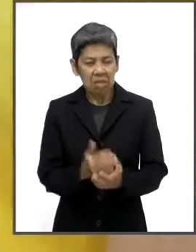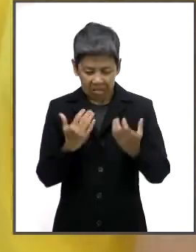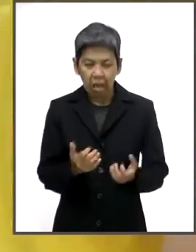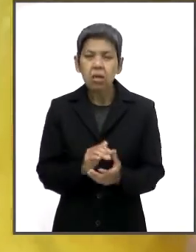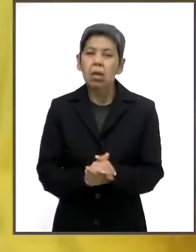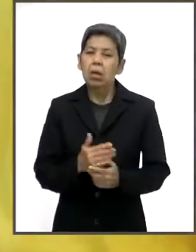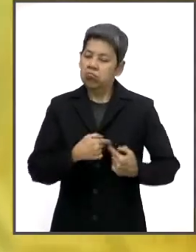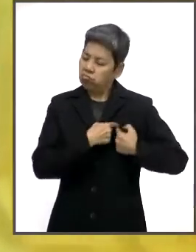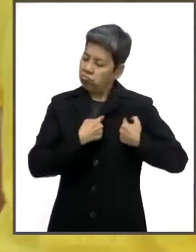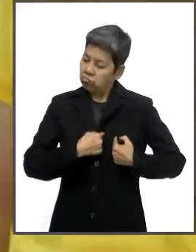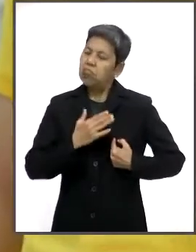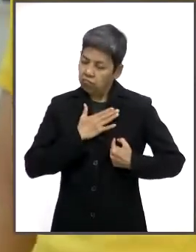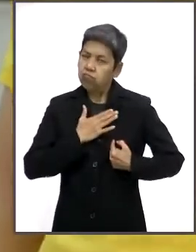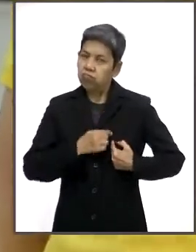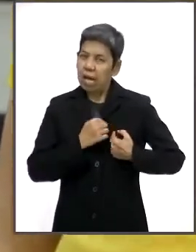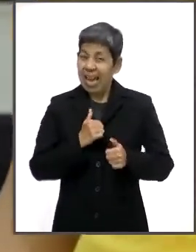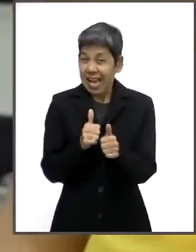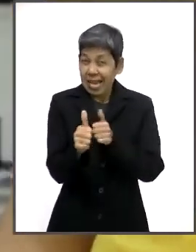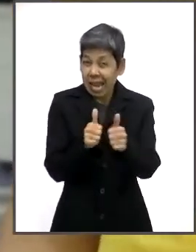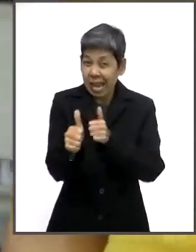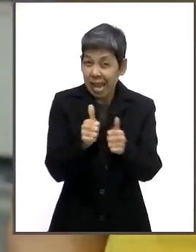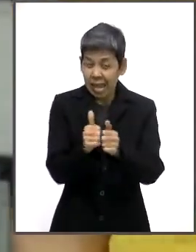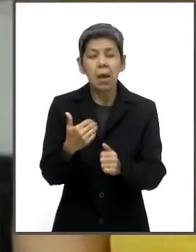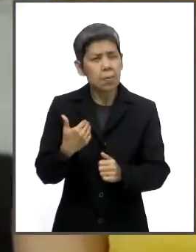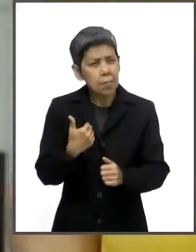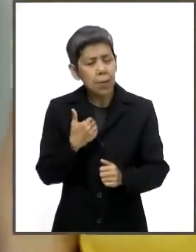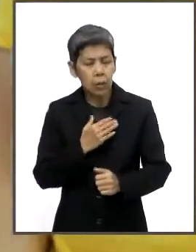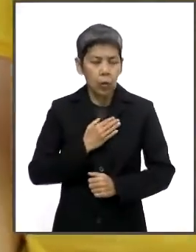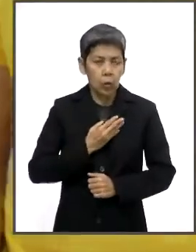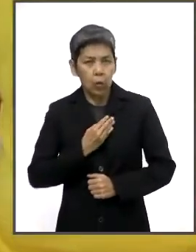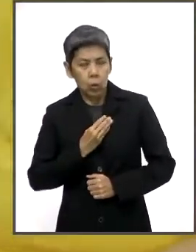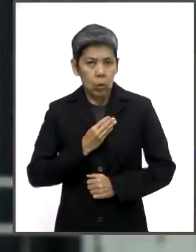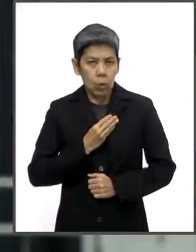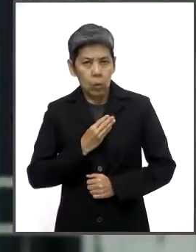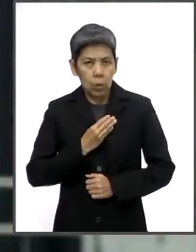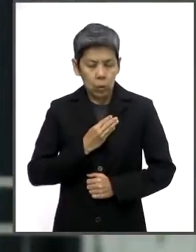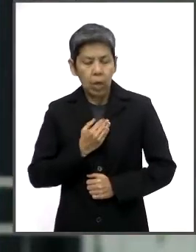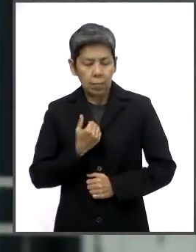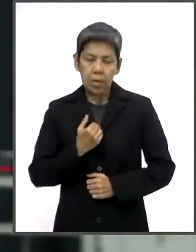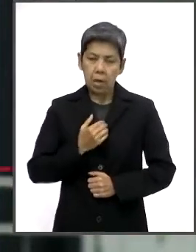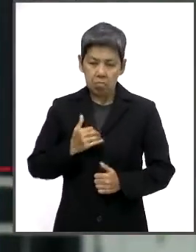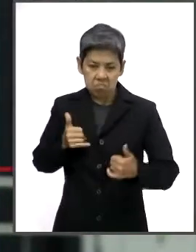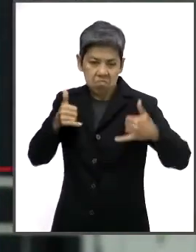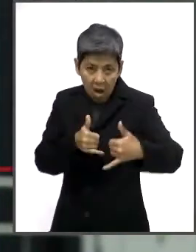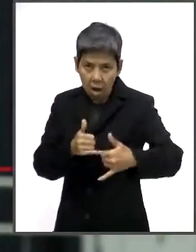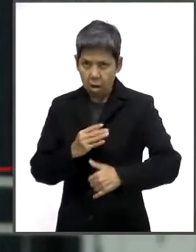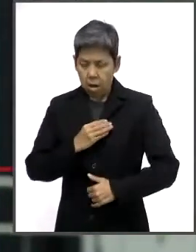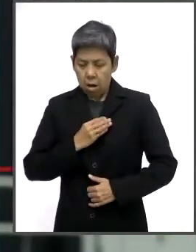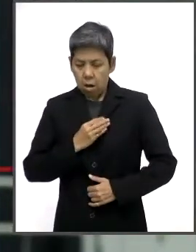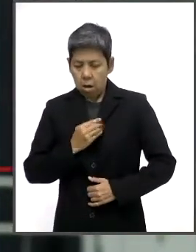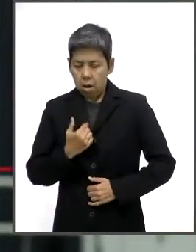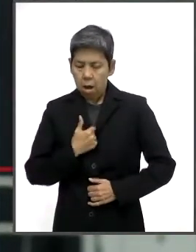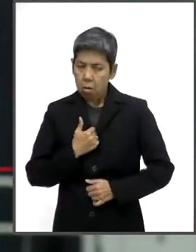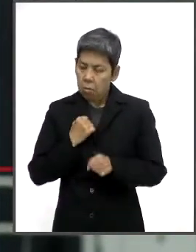ที่สำคัญที่สุดหนักคือใจตัวเองค่ะการแข่งขันอ่ะมันก็จะมีการตื่นเต้นมีการตื่นเต้นจริงๆว่าเราจ